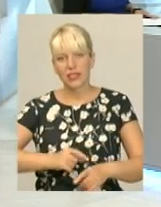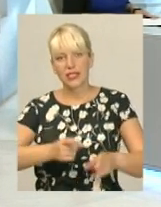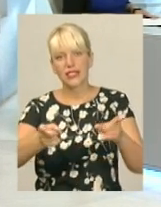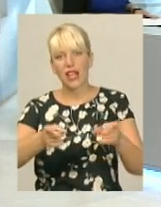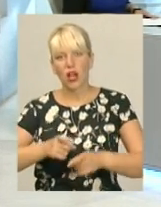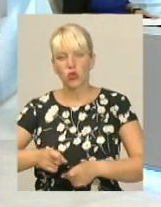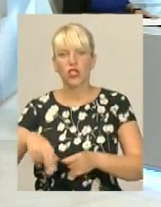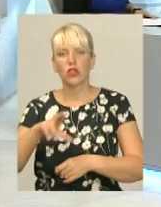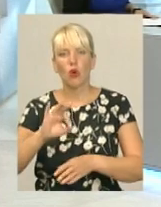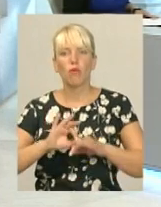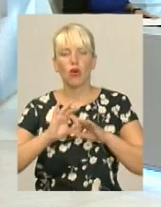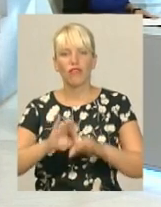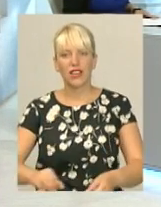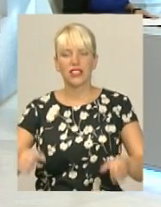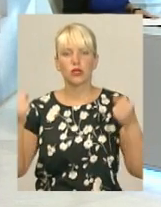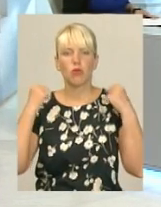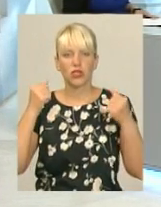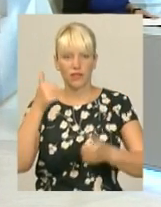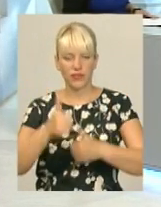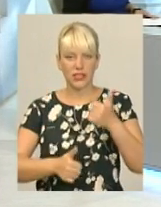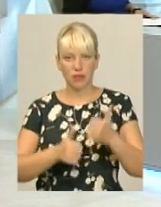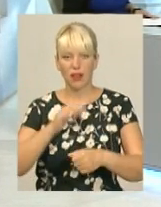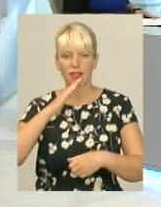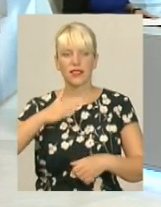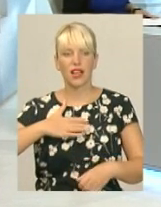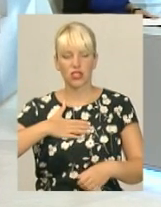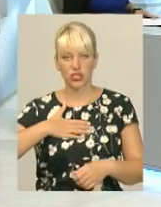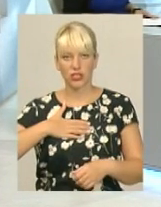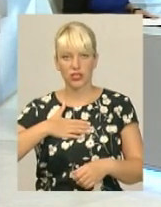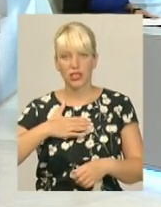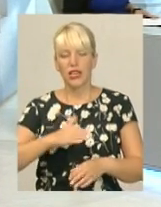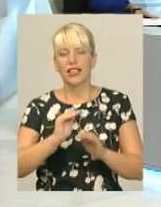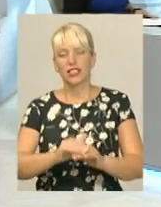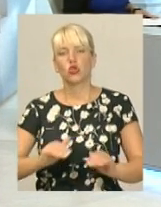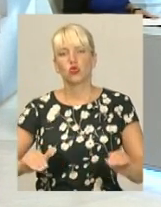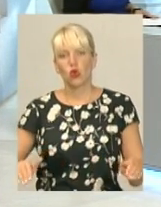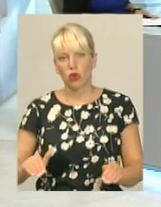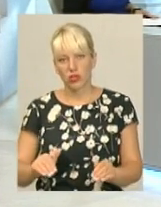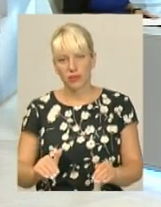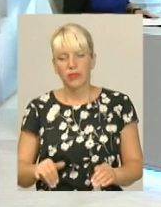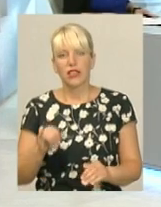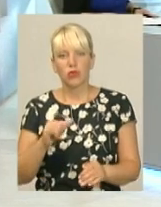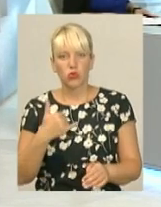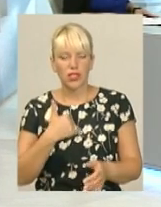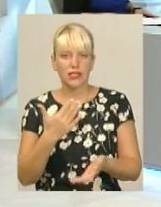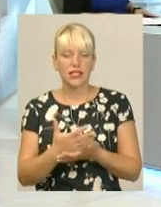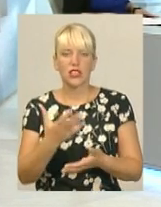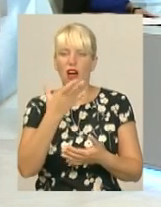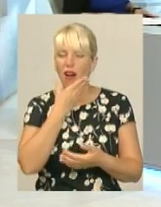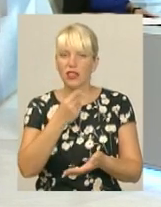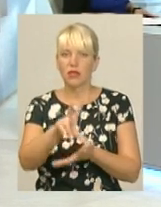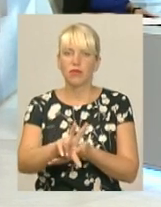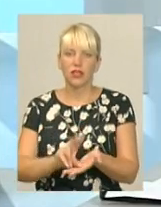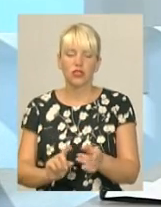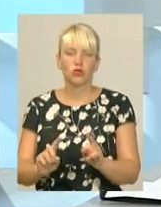залучати до проведення спортивних змагань наших діточок. У нас є сьогодні гарні приклади, тому